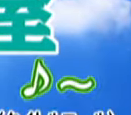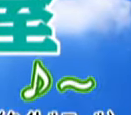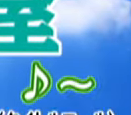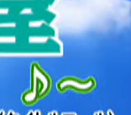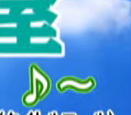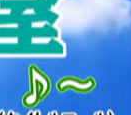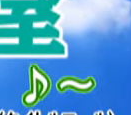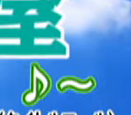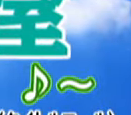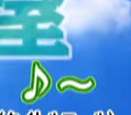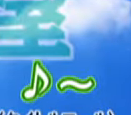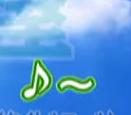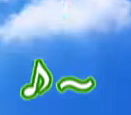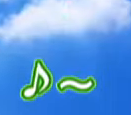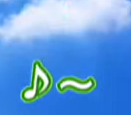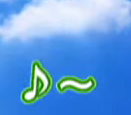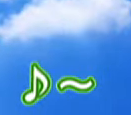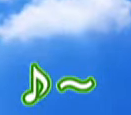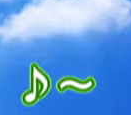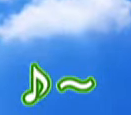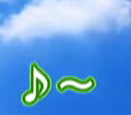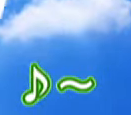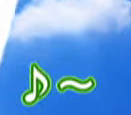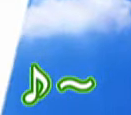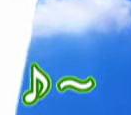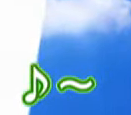岩手ワンコ広報室。